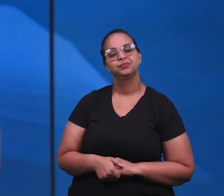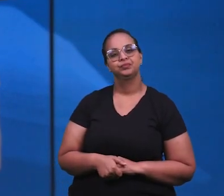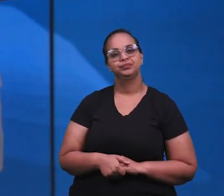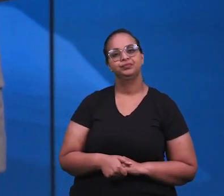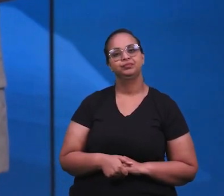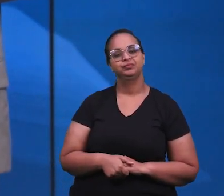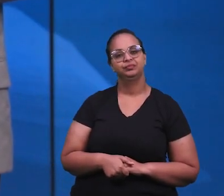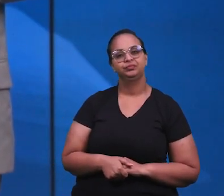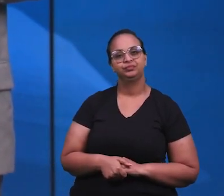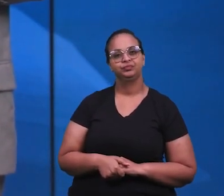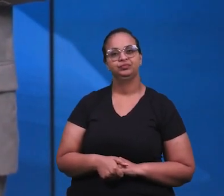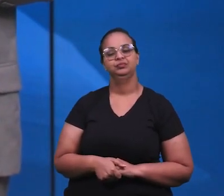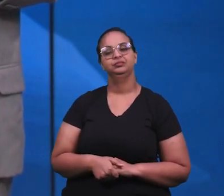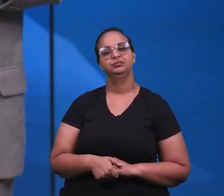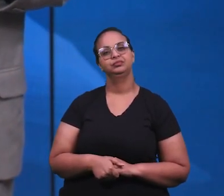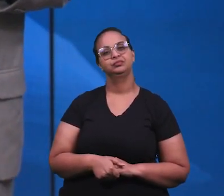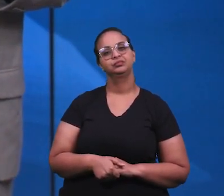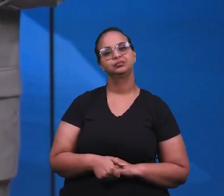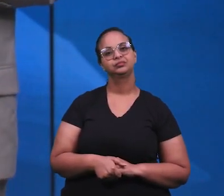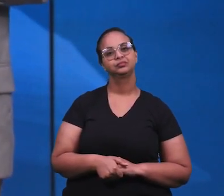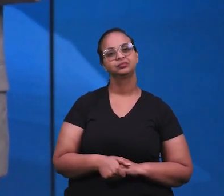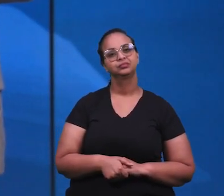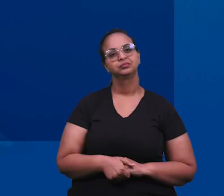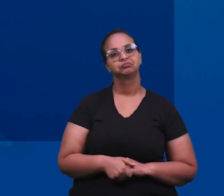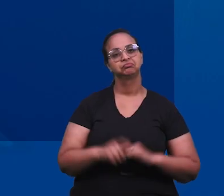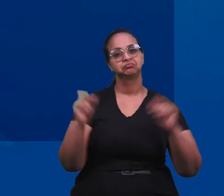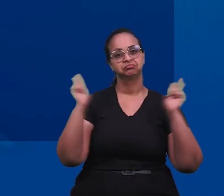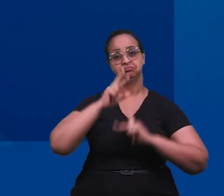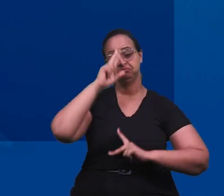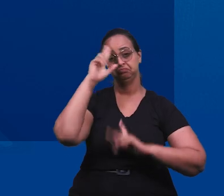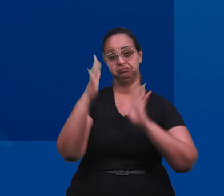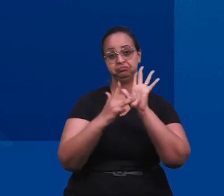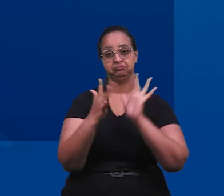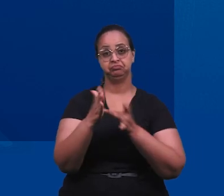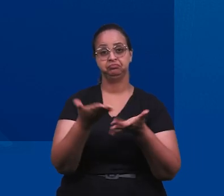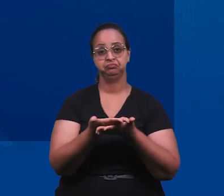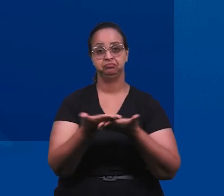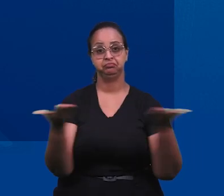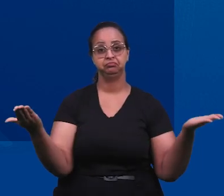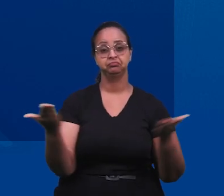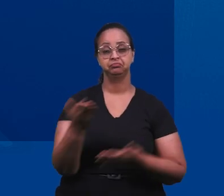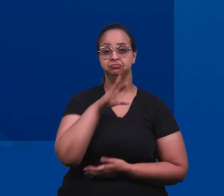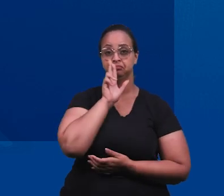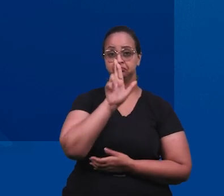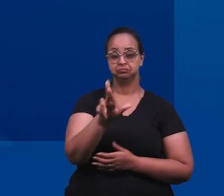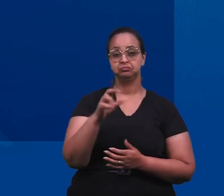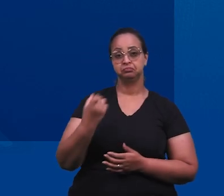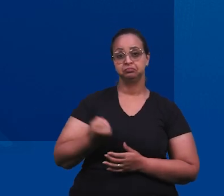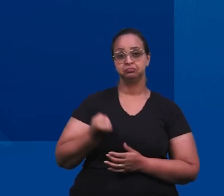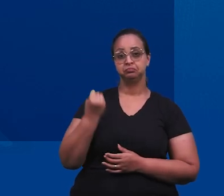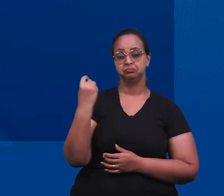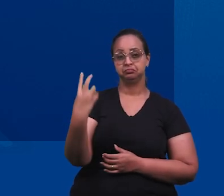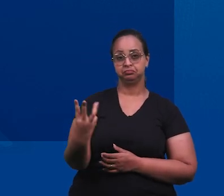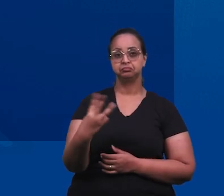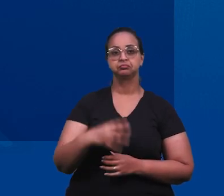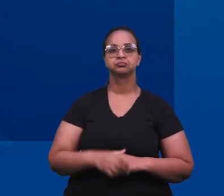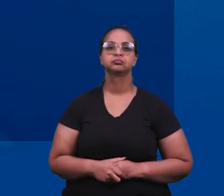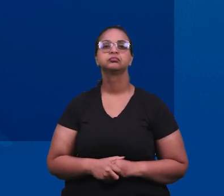dando a resposta da nossa pergunta número 3. Мир Божий, братья и сестры, я хочу ответить на третий